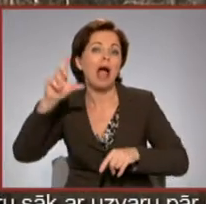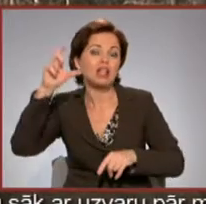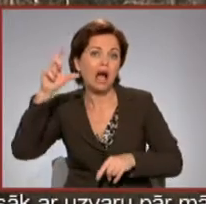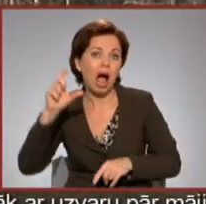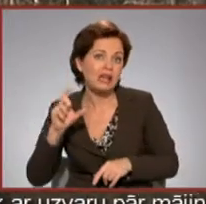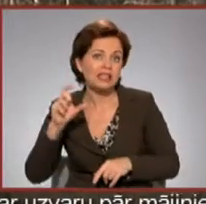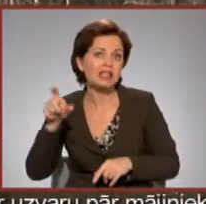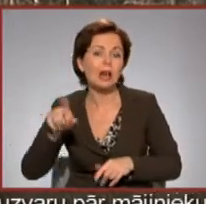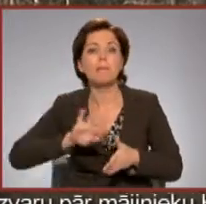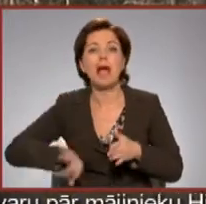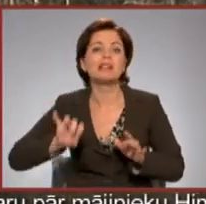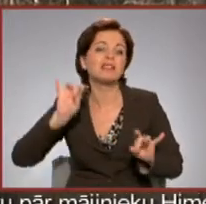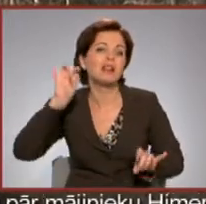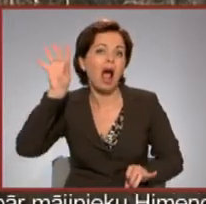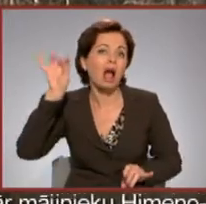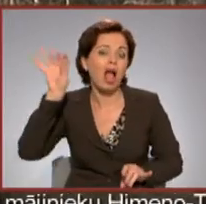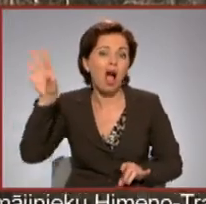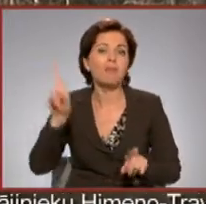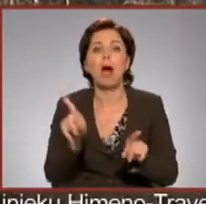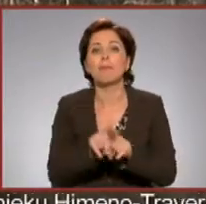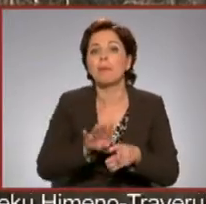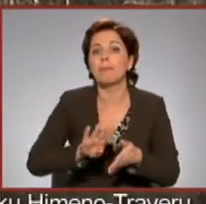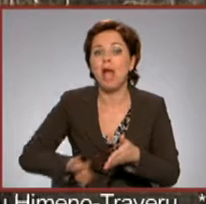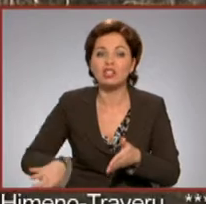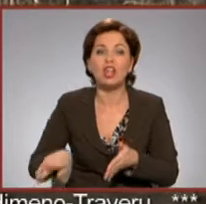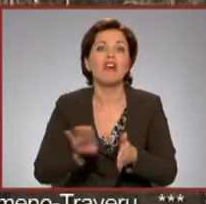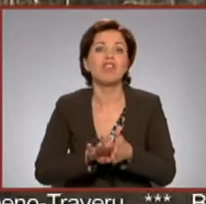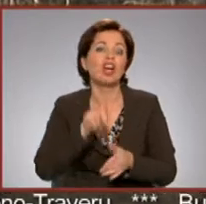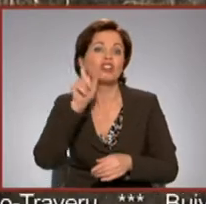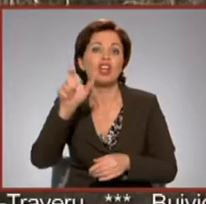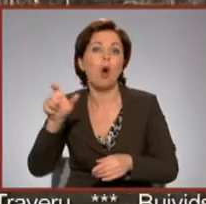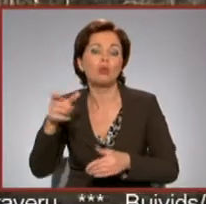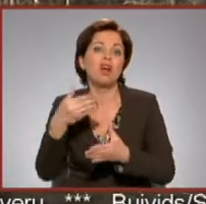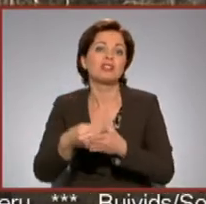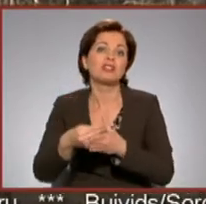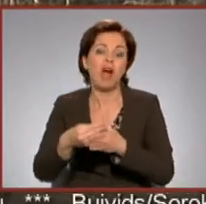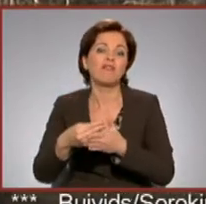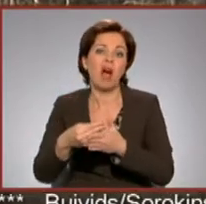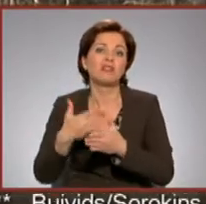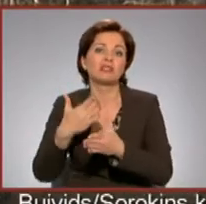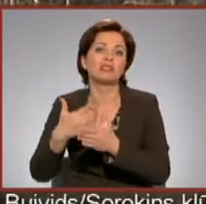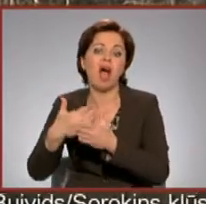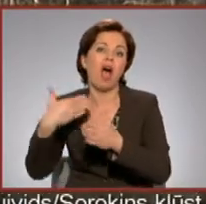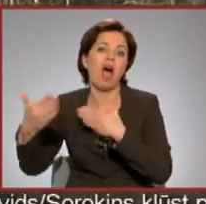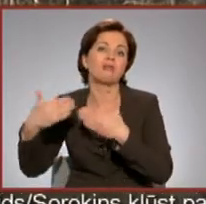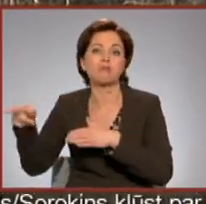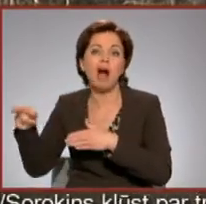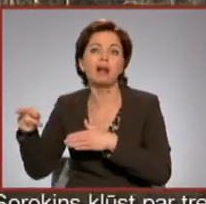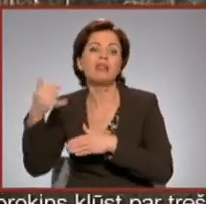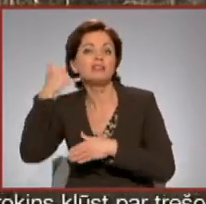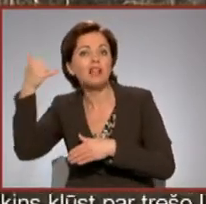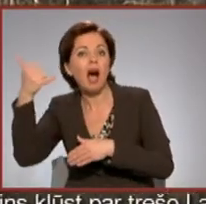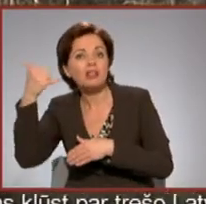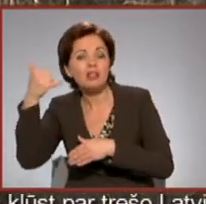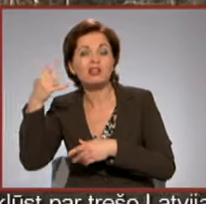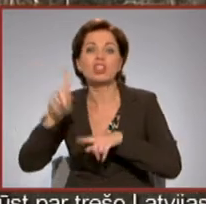kaut kādām reklāmām un bez kaut kāda vienkārši jaunieši savā starpā sazvanās, ja, nu. Reizēm varbūt tur viņi